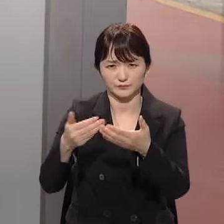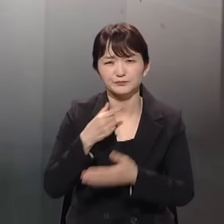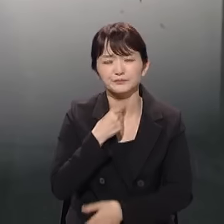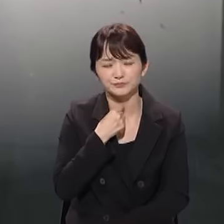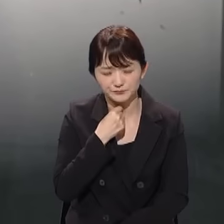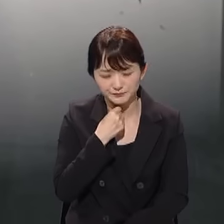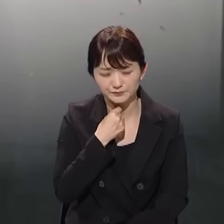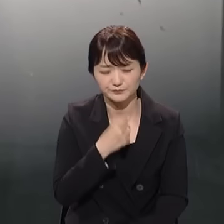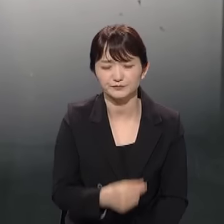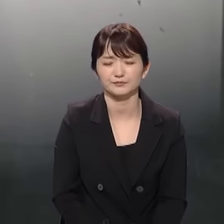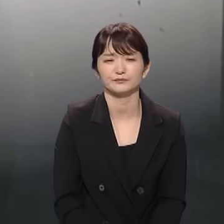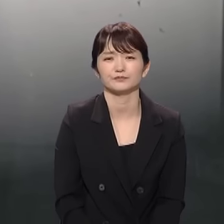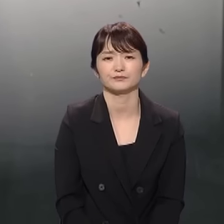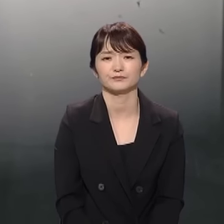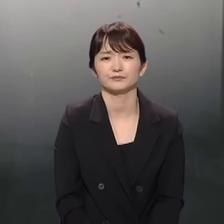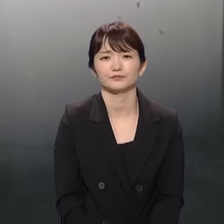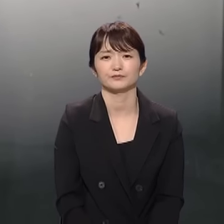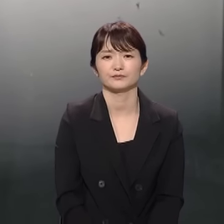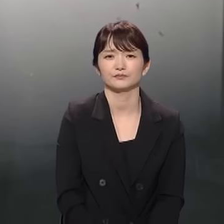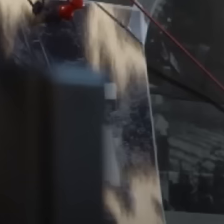바란다고 하셨네요.